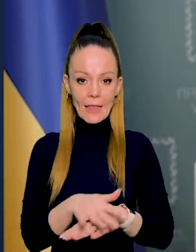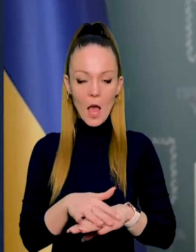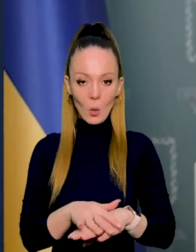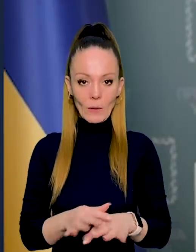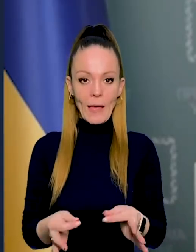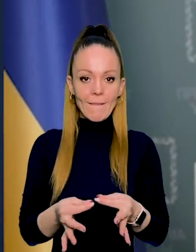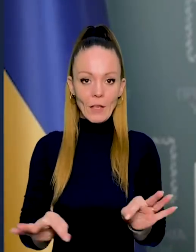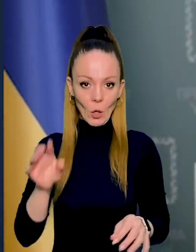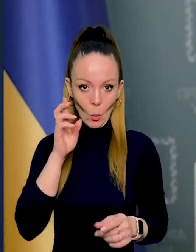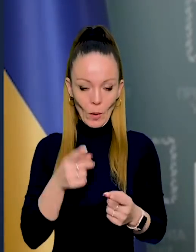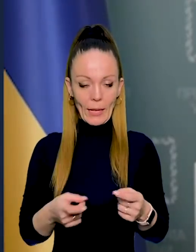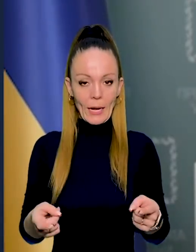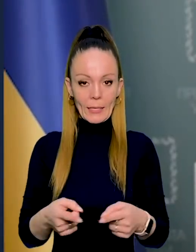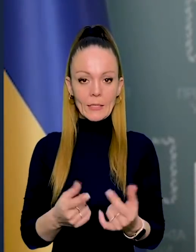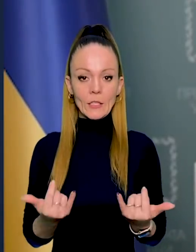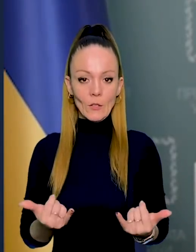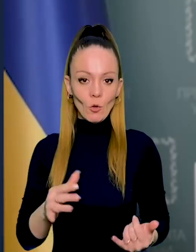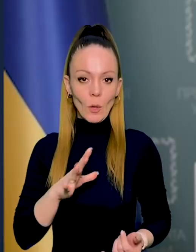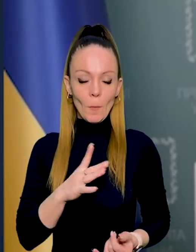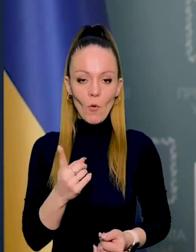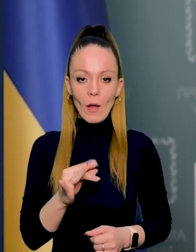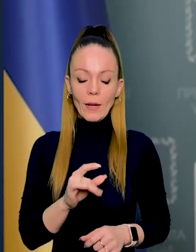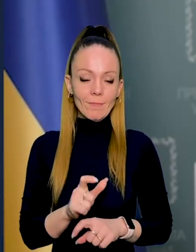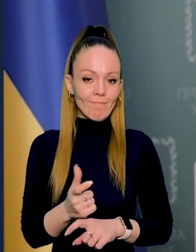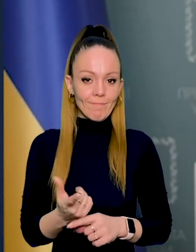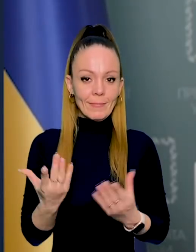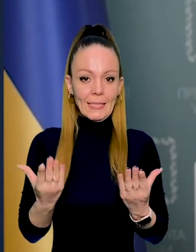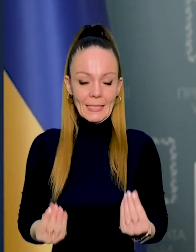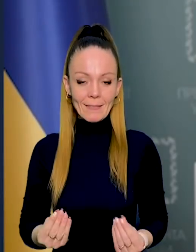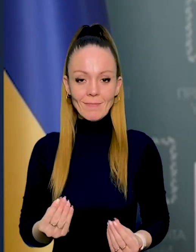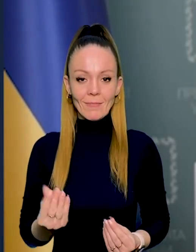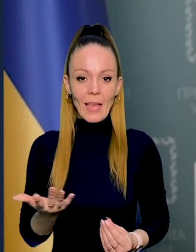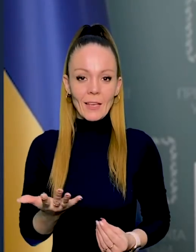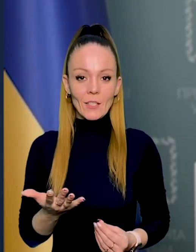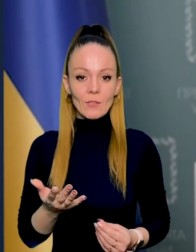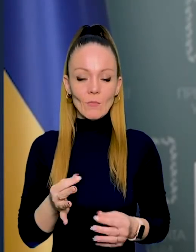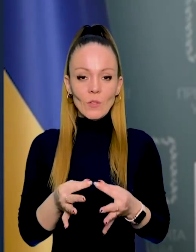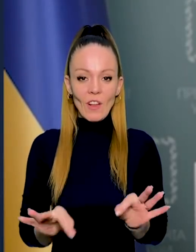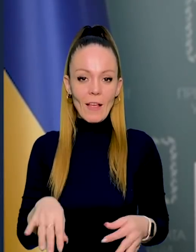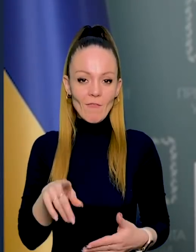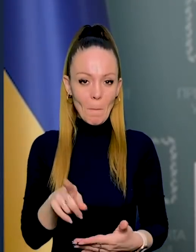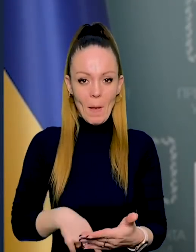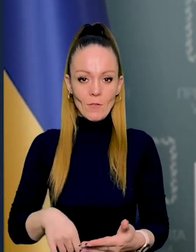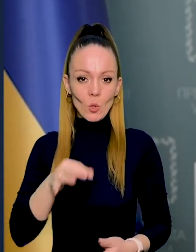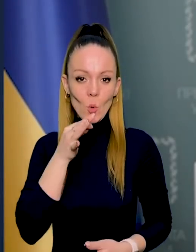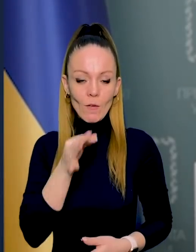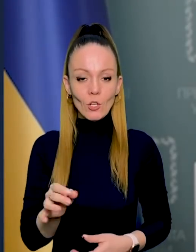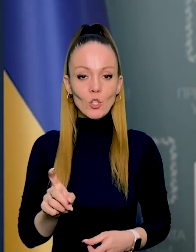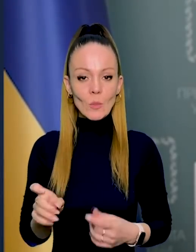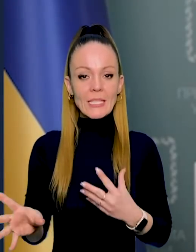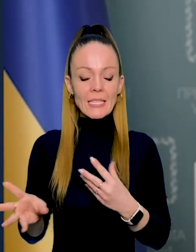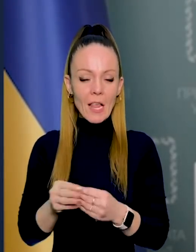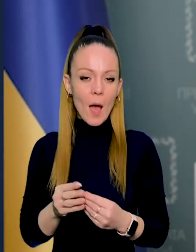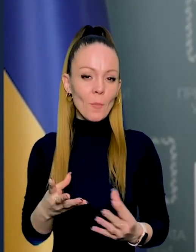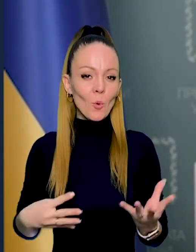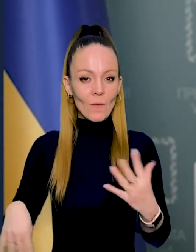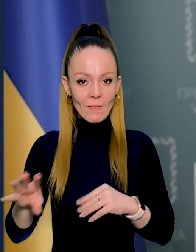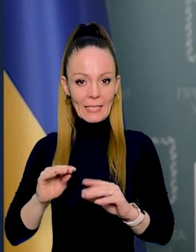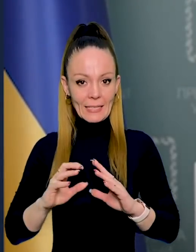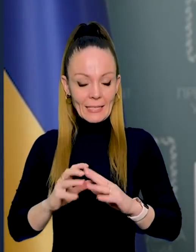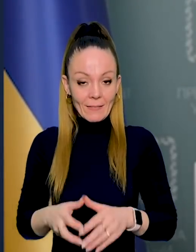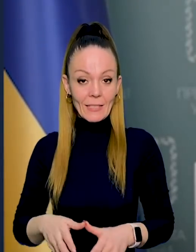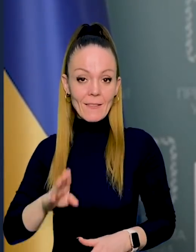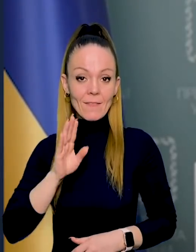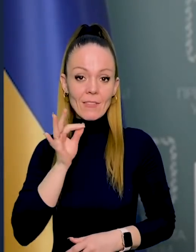Вільний народе вільної країни. Сьогодні був один із тих днів, які дозволяють впевнено говорити, що з нами